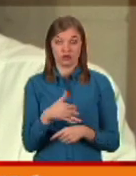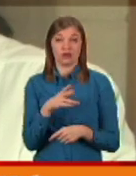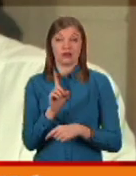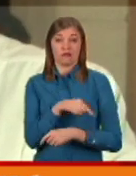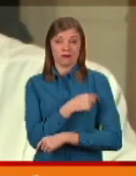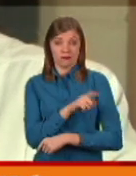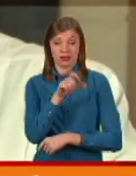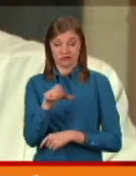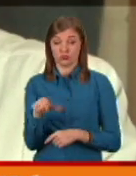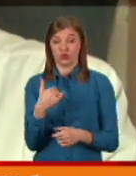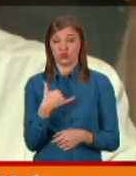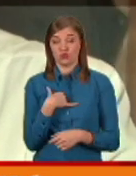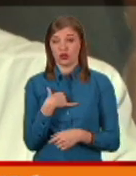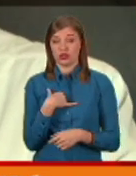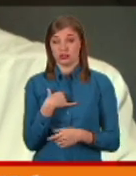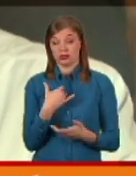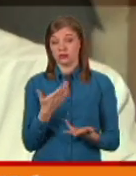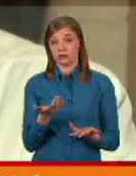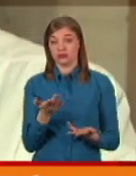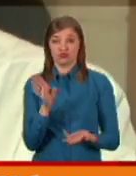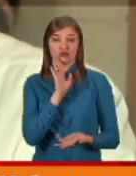Медперсонал в основному у нас